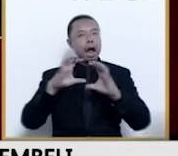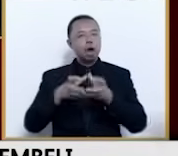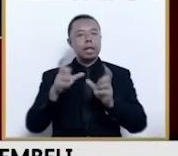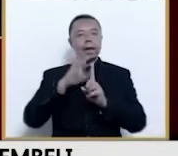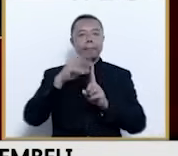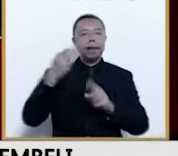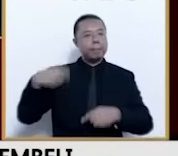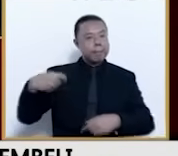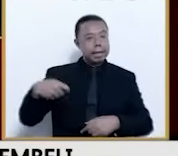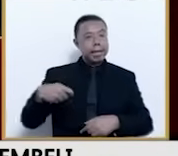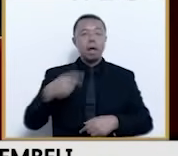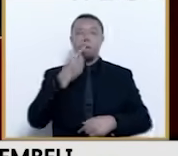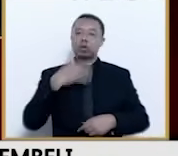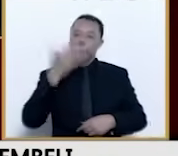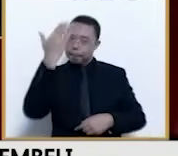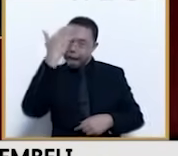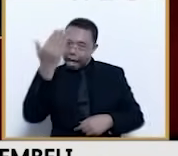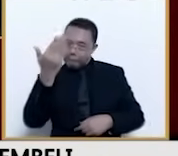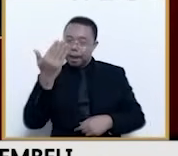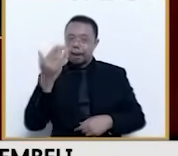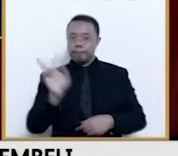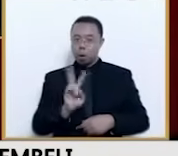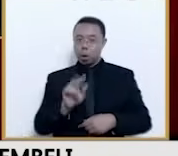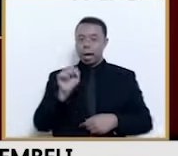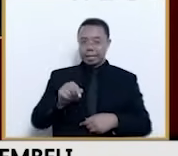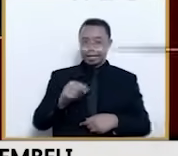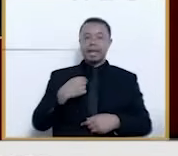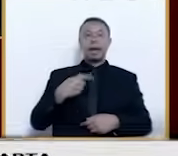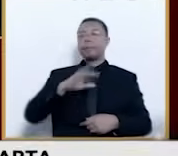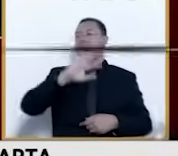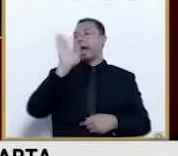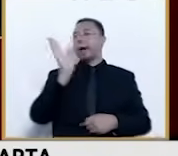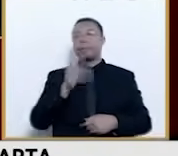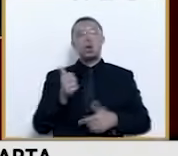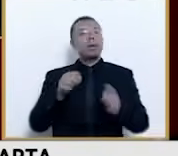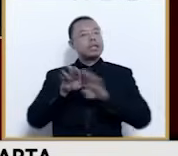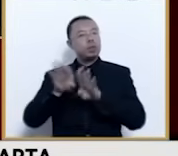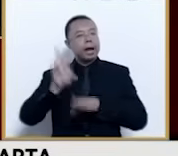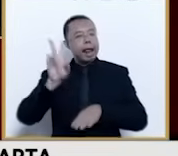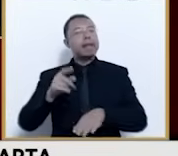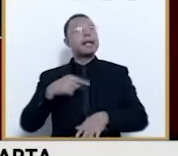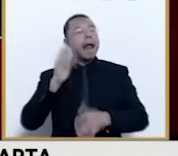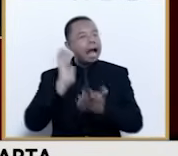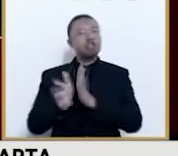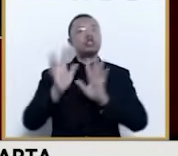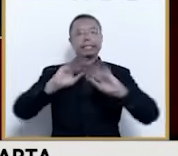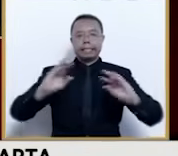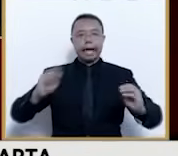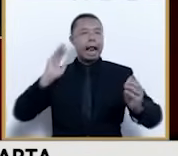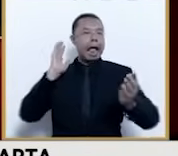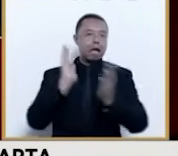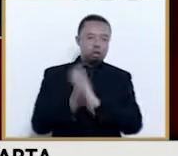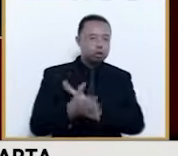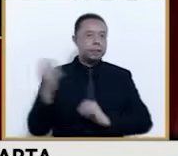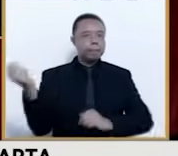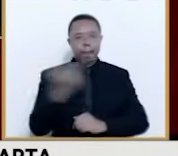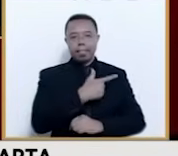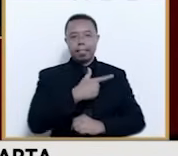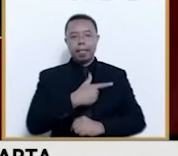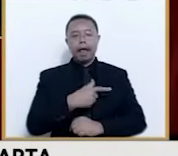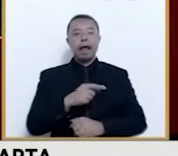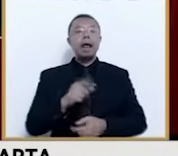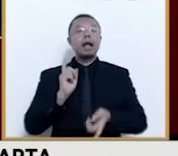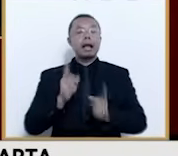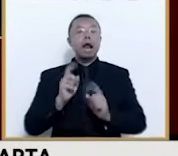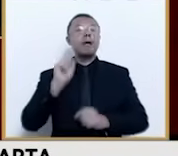dan menteri. Dengan pengalaman ini, kami tidak perlu adaptasi lagi. Kami akan langsung kerja cepat dan